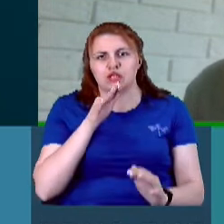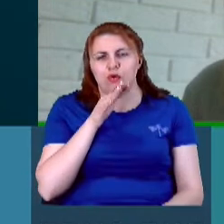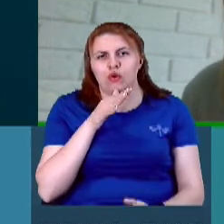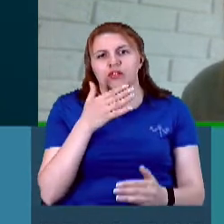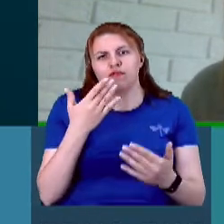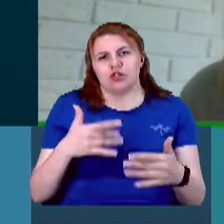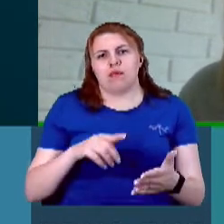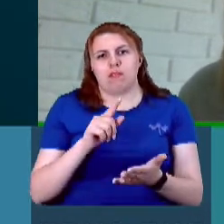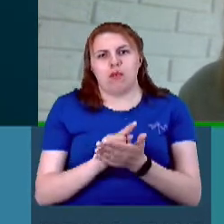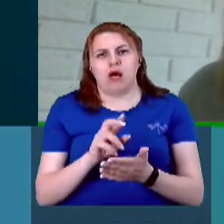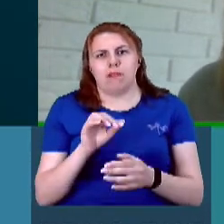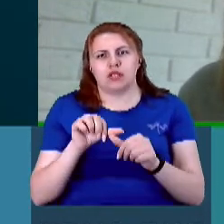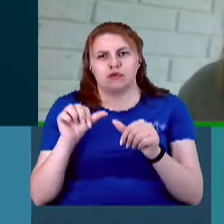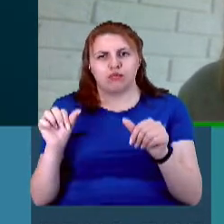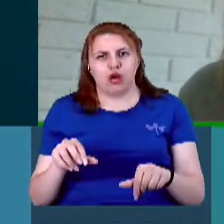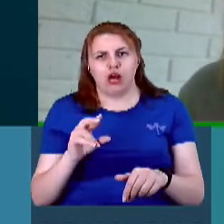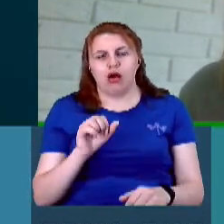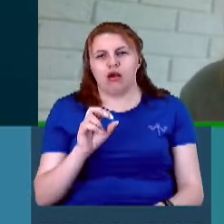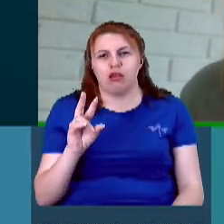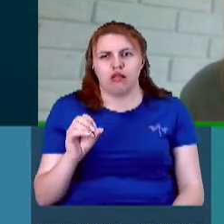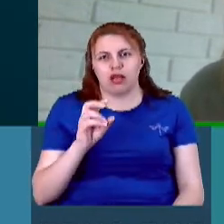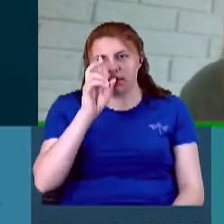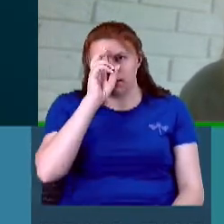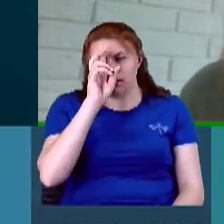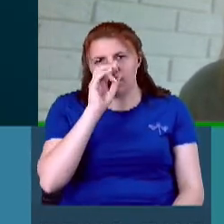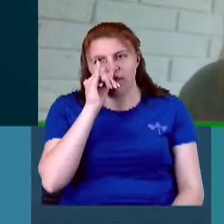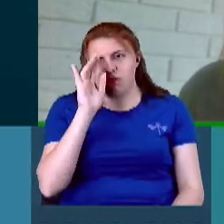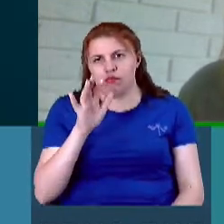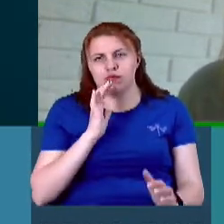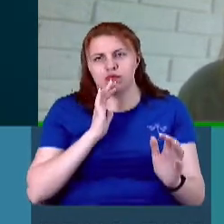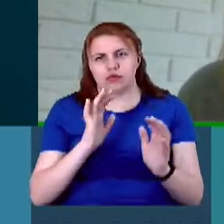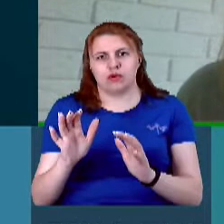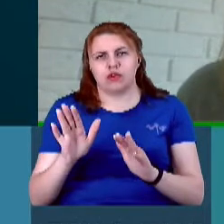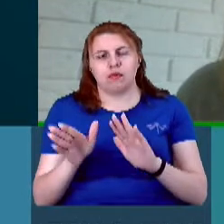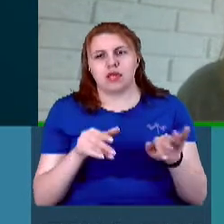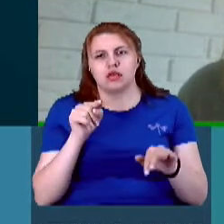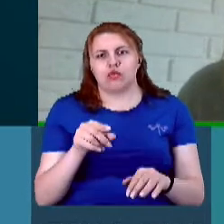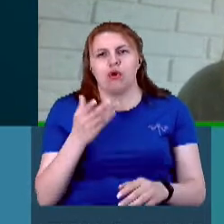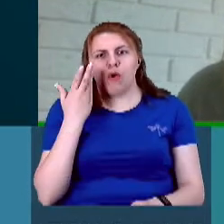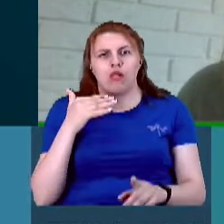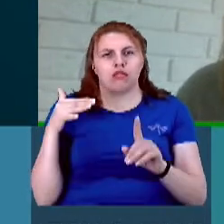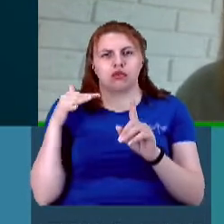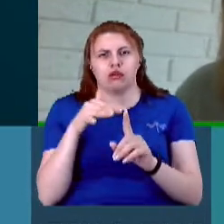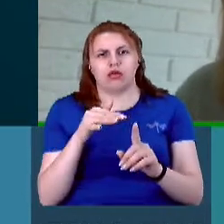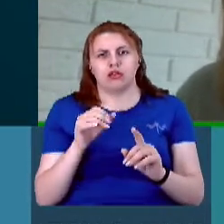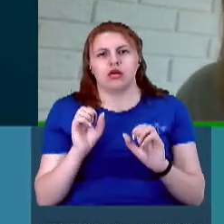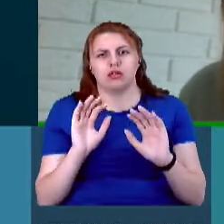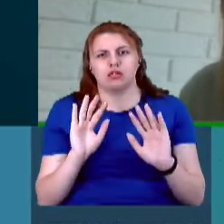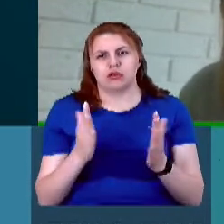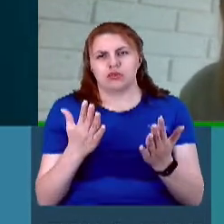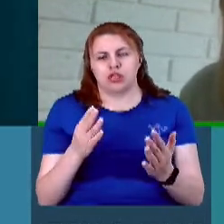так? Але вона не забезпечує безпеку цих людей. Навіть вже після того, як на них трапляються напади, як сталося з пані